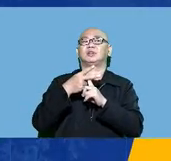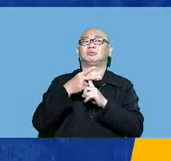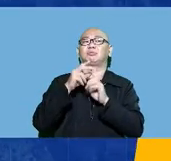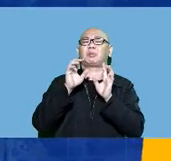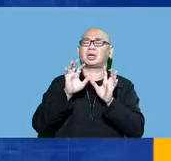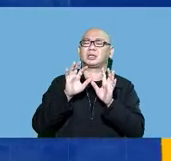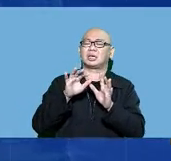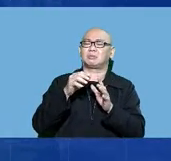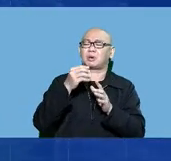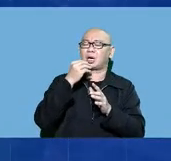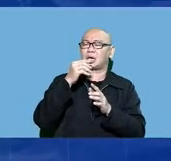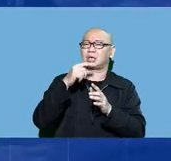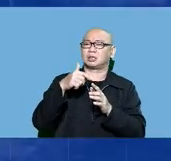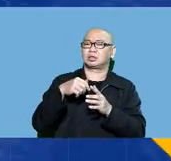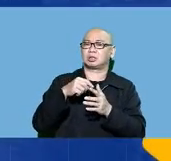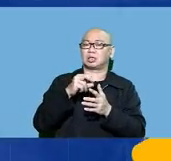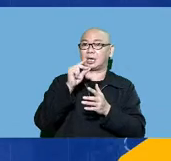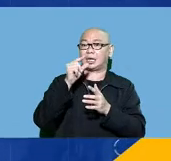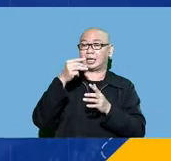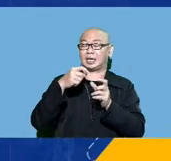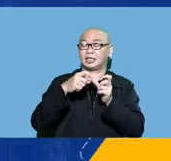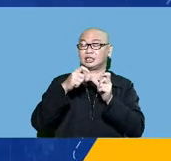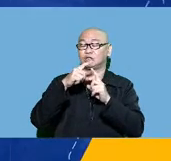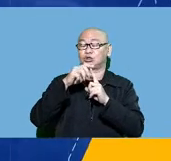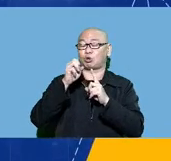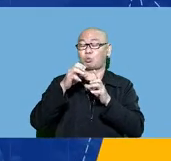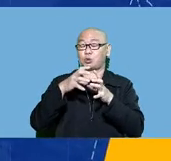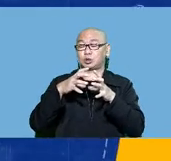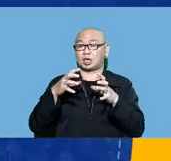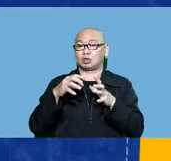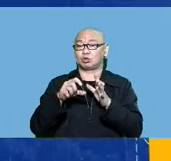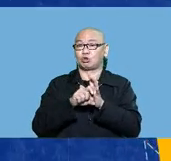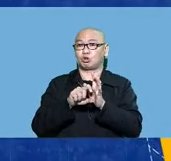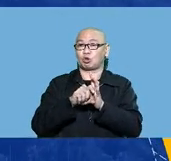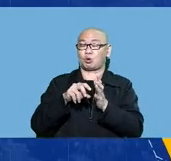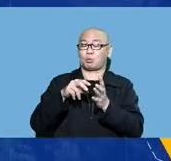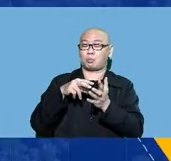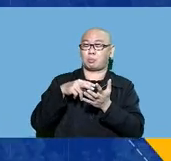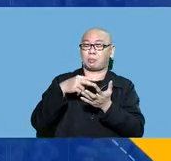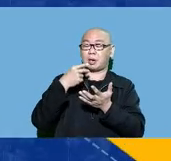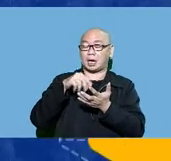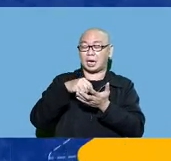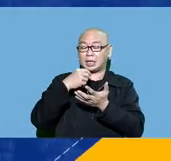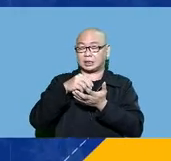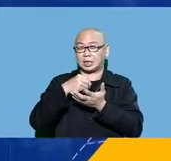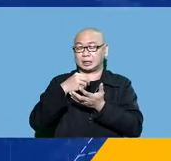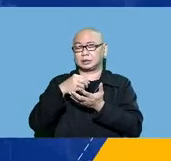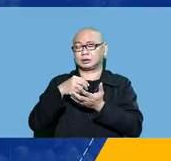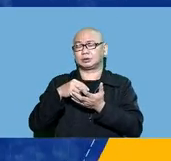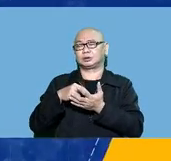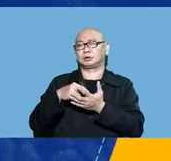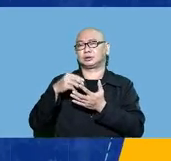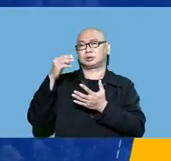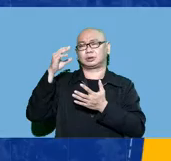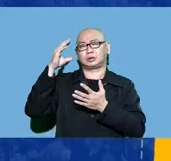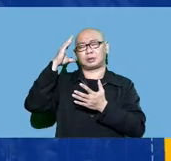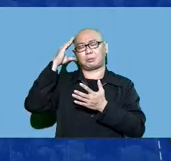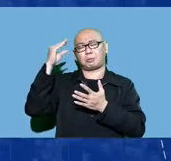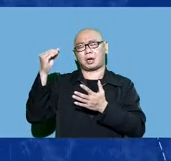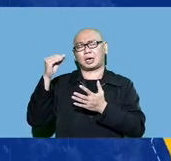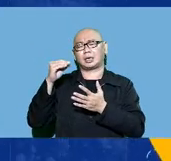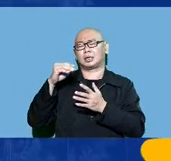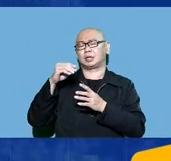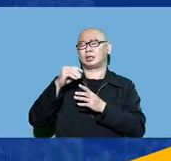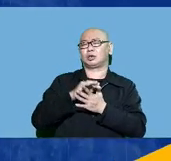makanan-makanan yang sesungguhnya masuk di resto-resto besar, makanan Jepang, makanan Korea, itu mereka ada misalnya ada